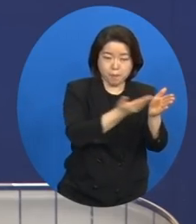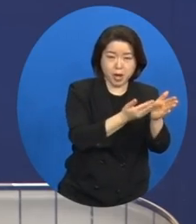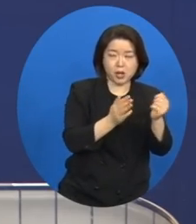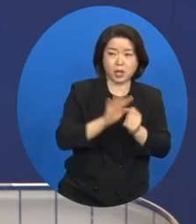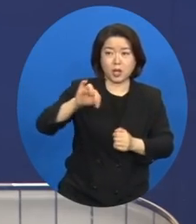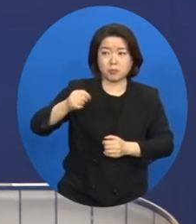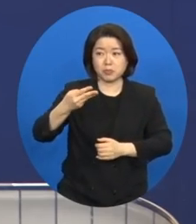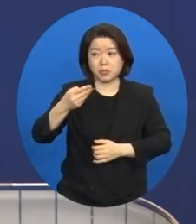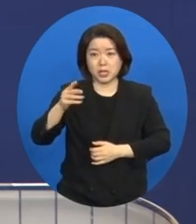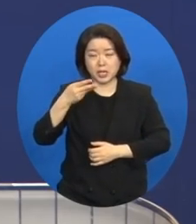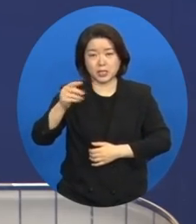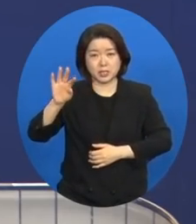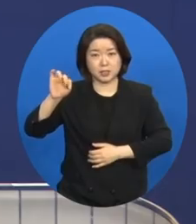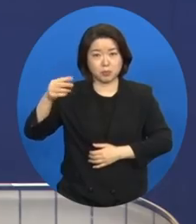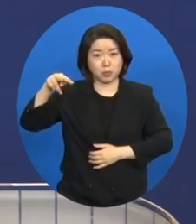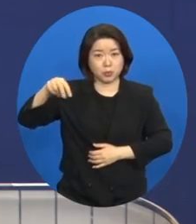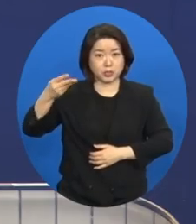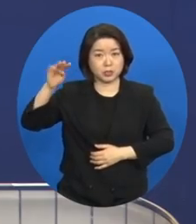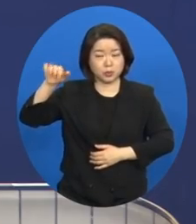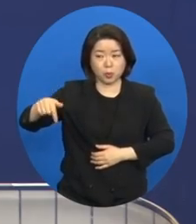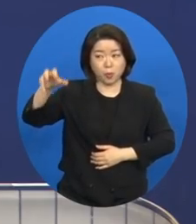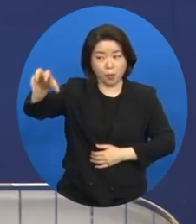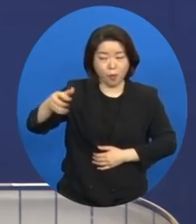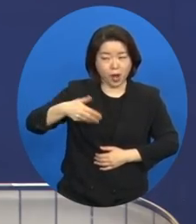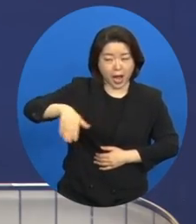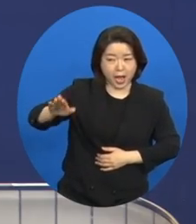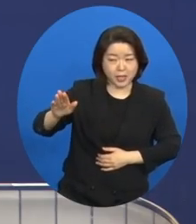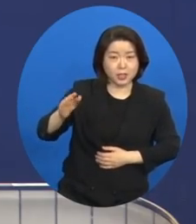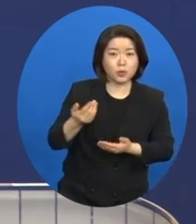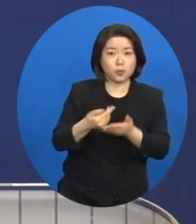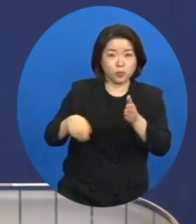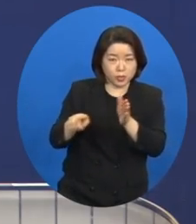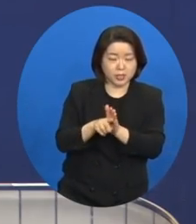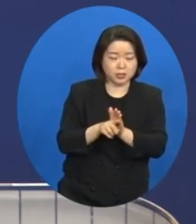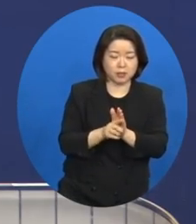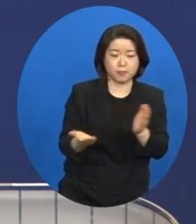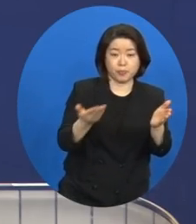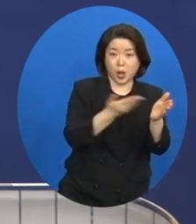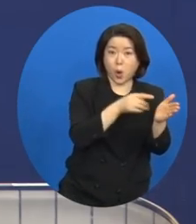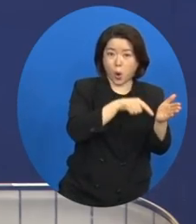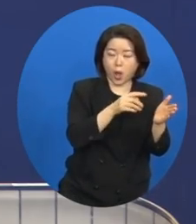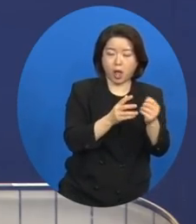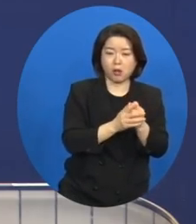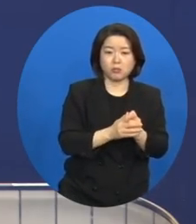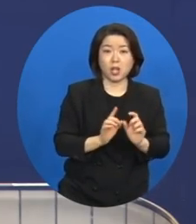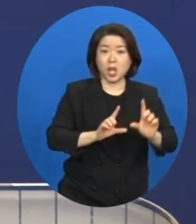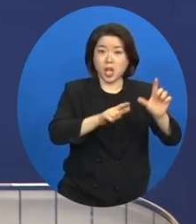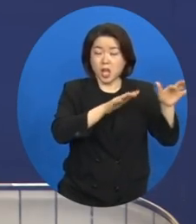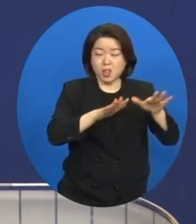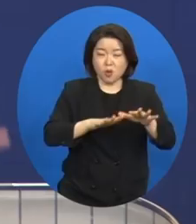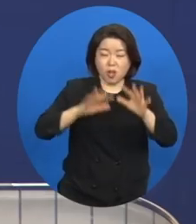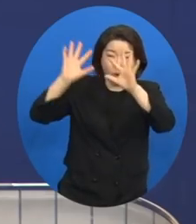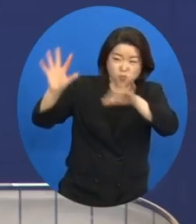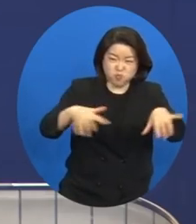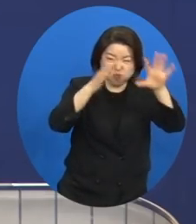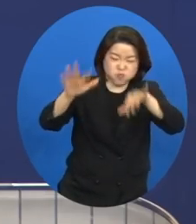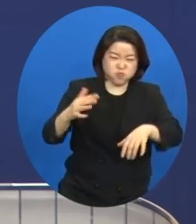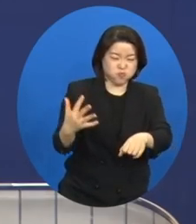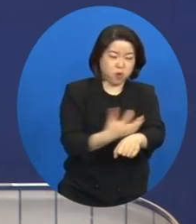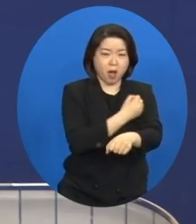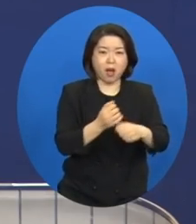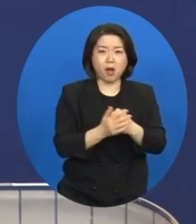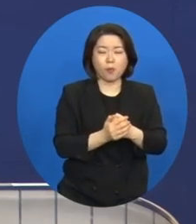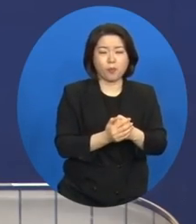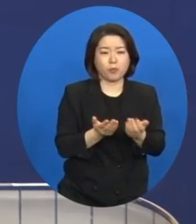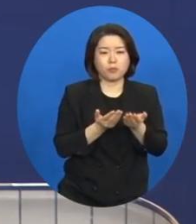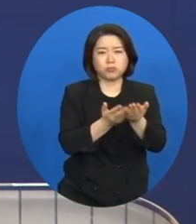있었던 일이 하나 있었습니다. 이제 배를 타고 가려고 하는데요, 동해 강풍이 불어서 이 출항이 연기가 된 겁니다. 크루즈가 뜨질